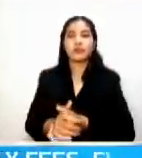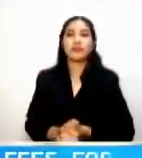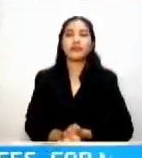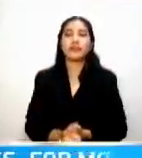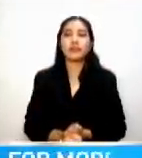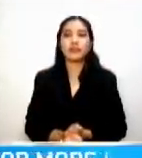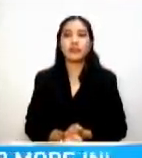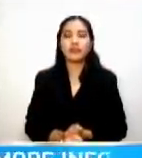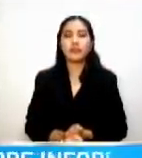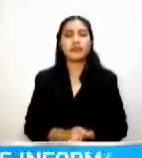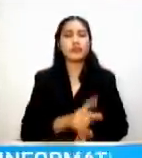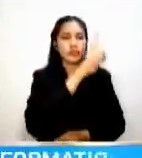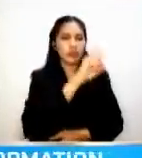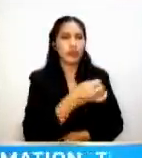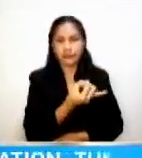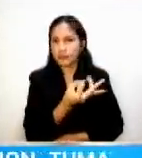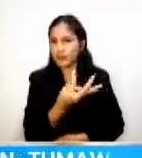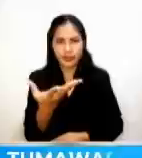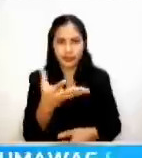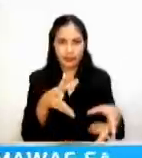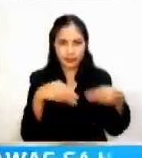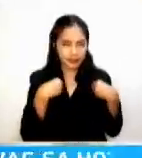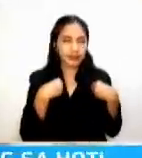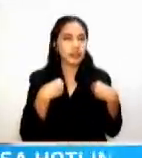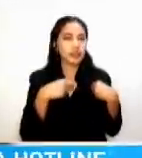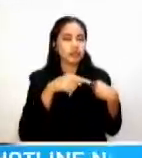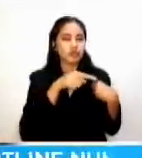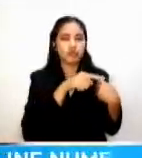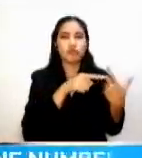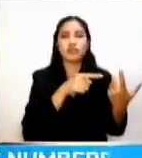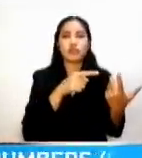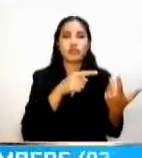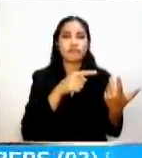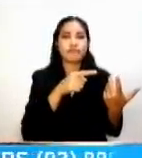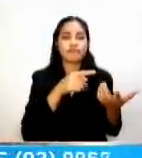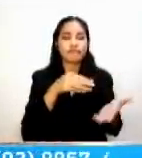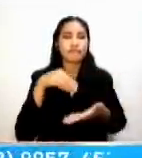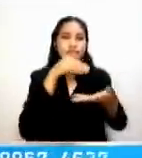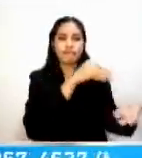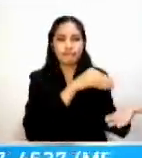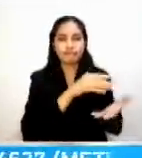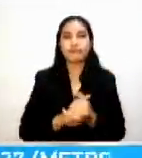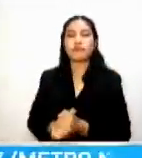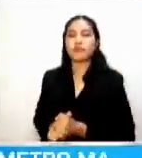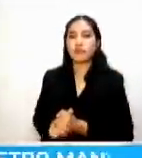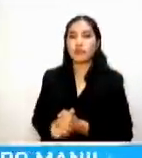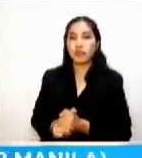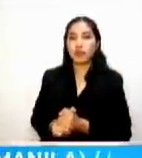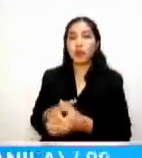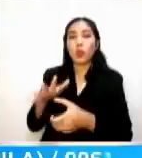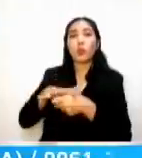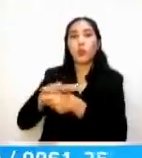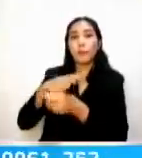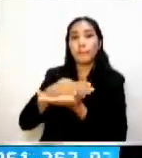gayong NCR Plus bubble na nga po ito mabibigyan? Well, batay po dun sa inilabas na local budget circular ng DBM,